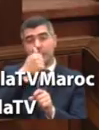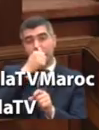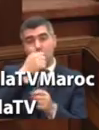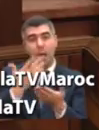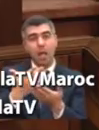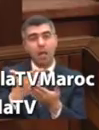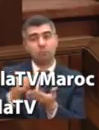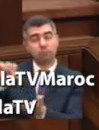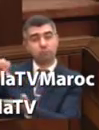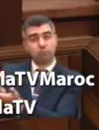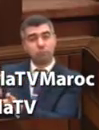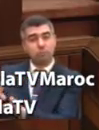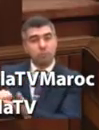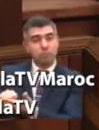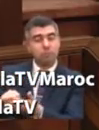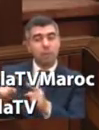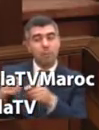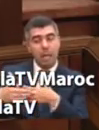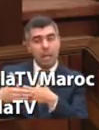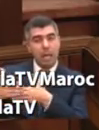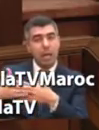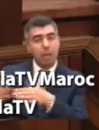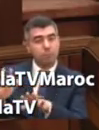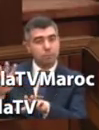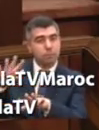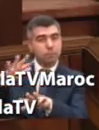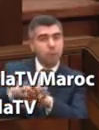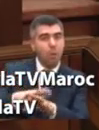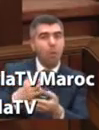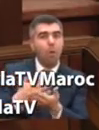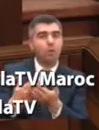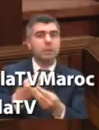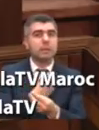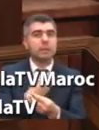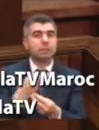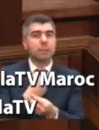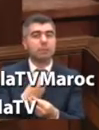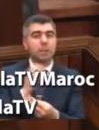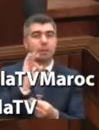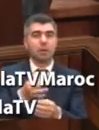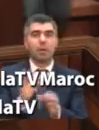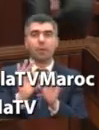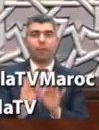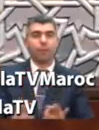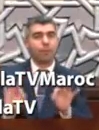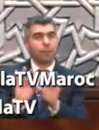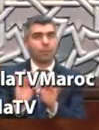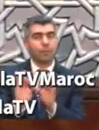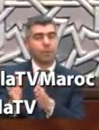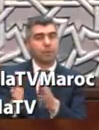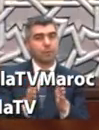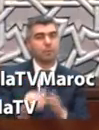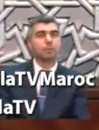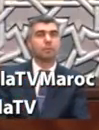المهول بالخصوص الجماعات المجاوره اللي هي كتكب كلها في هذه الجماعه الترابيه وما فيش شي اوتورتي. شكرا سيد النائب. شكرا.